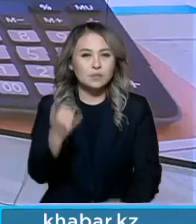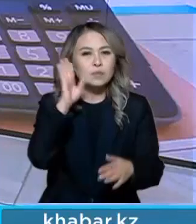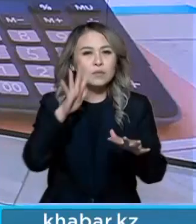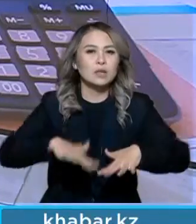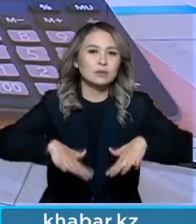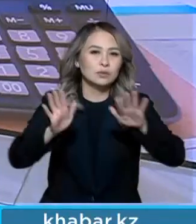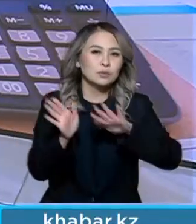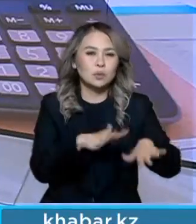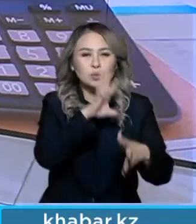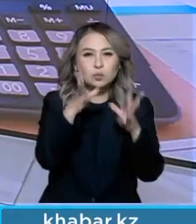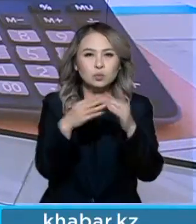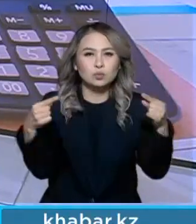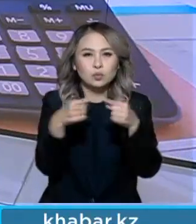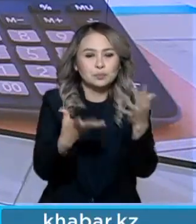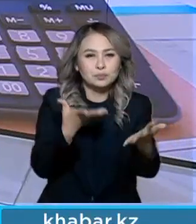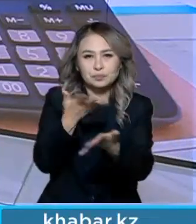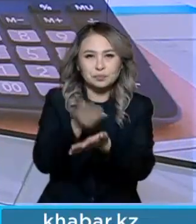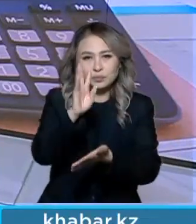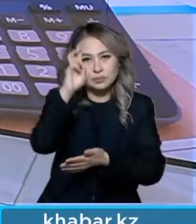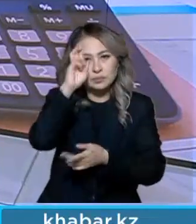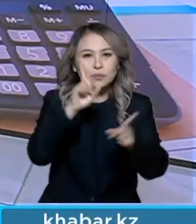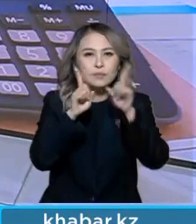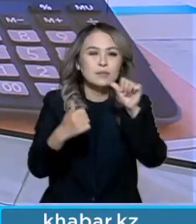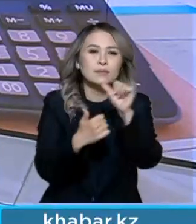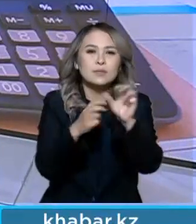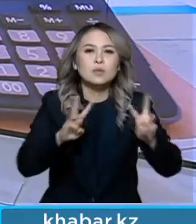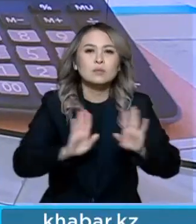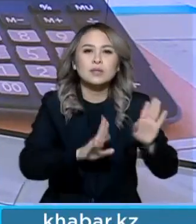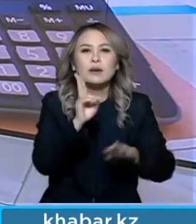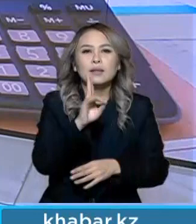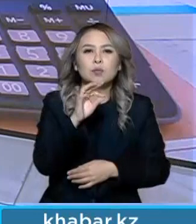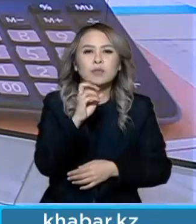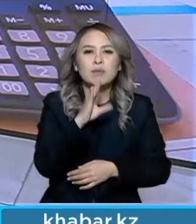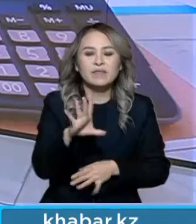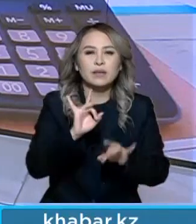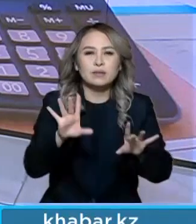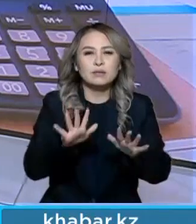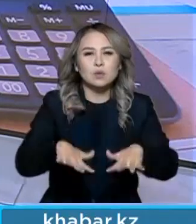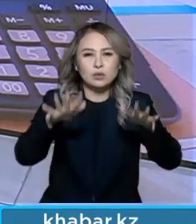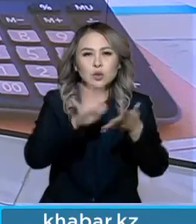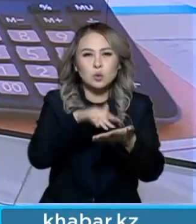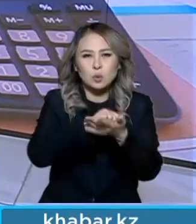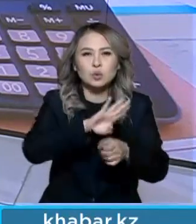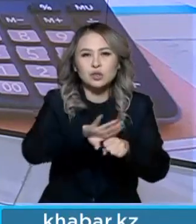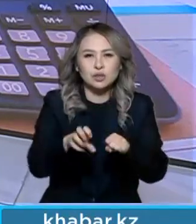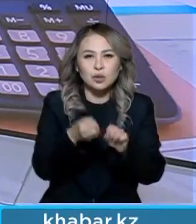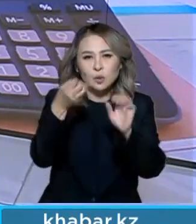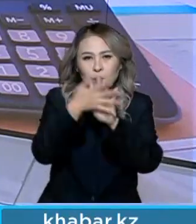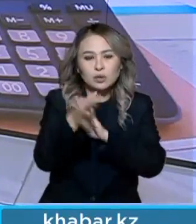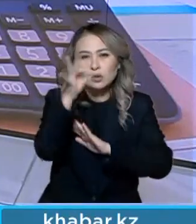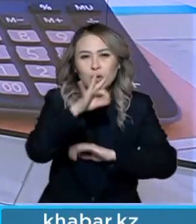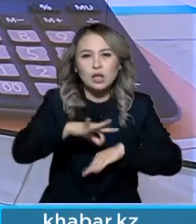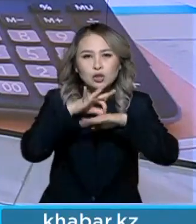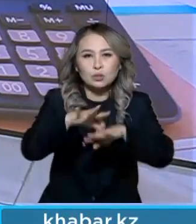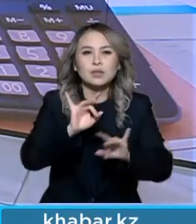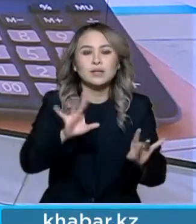Су тасқынынан келген шығын толық өтеледі. Бүгін үкімет отырысында премьер-министрдің орынбасары Қанат Бозымбаев тасқынның салдарын жою және шығынды